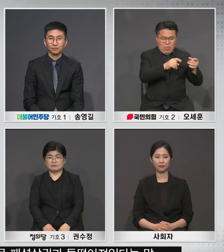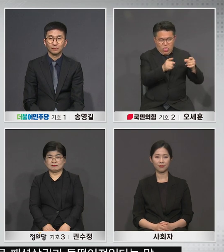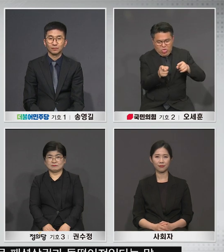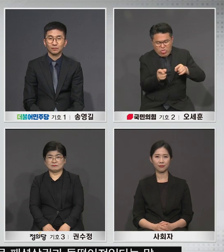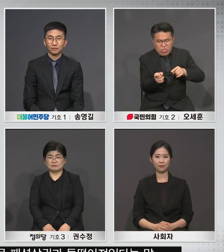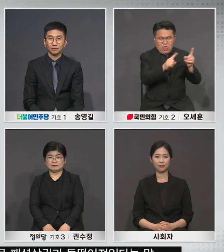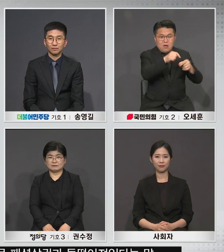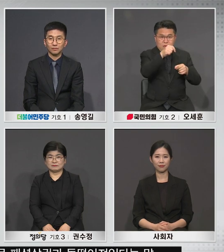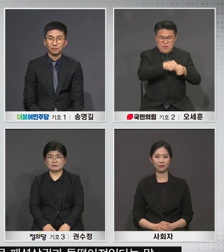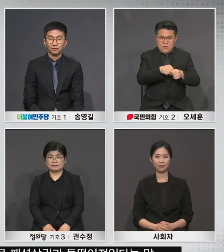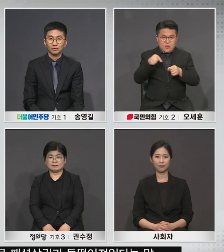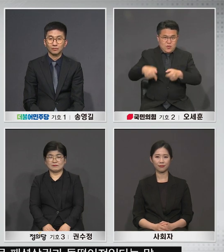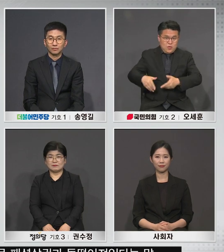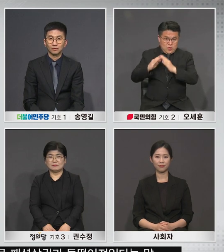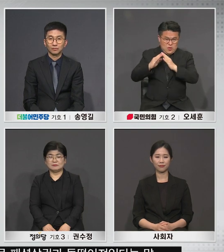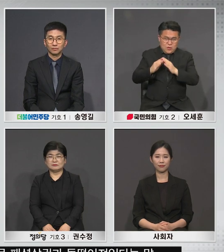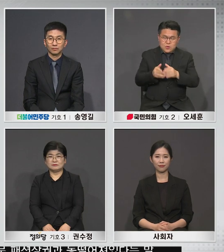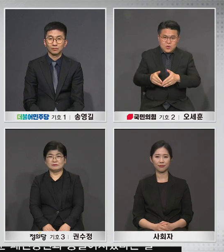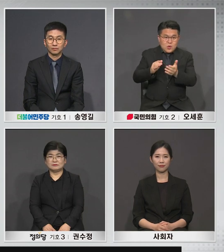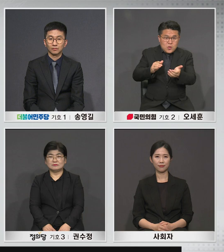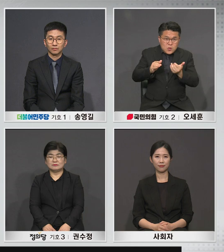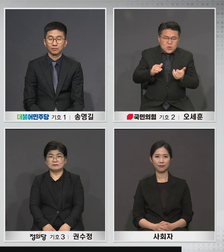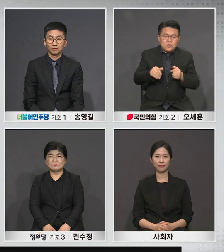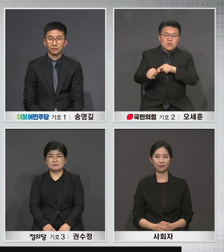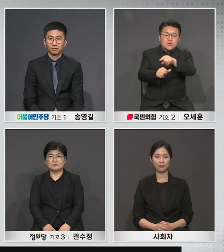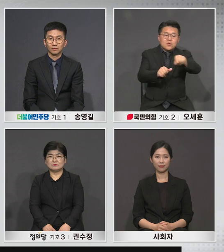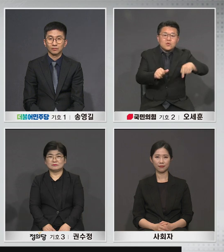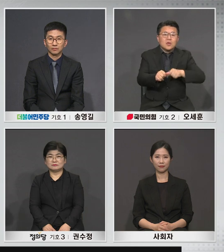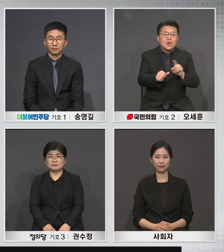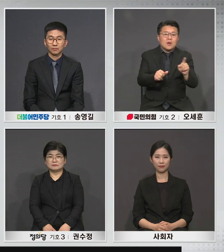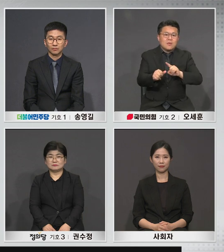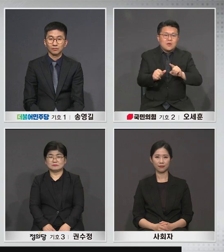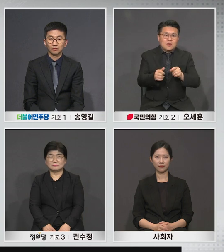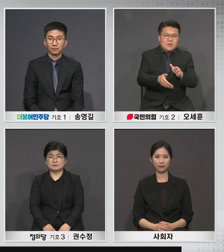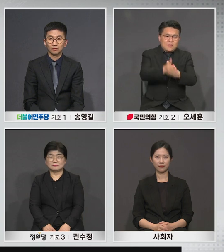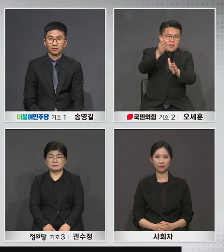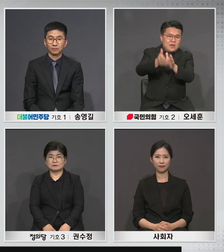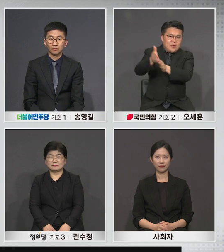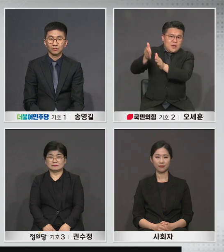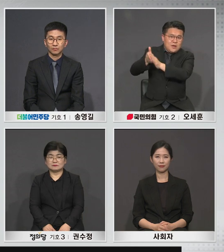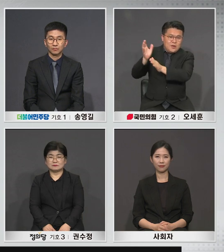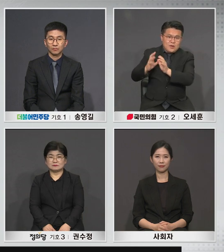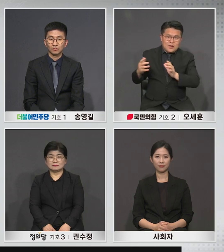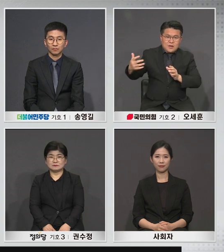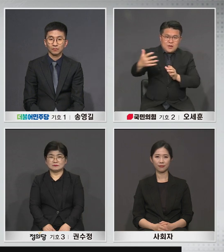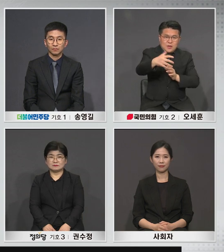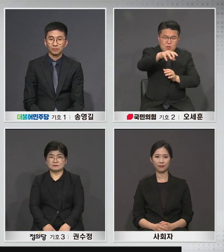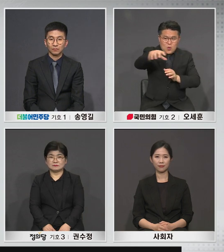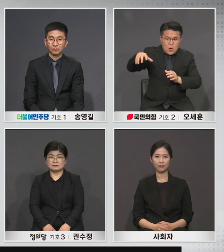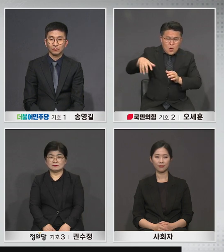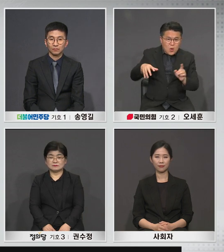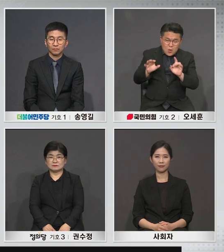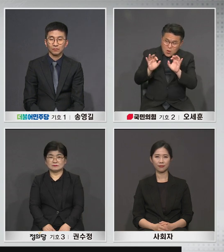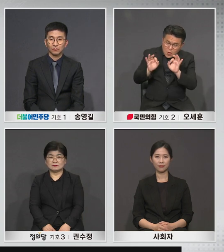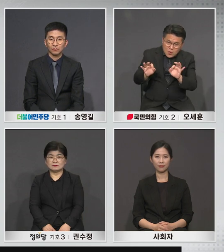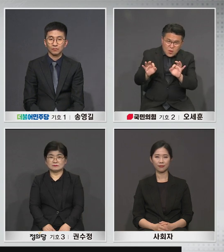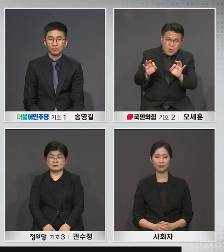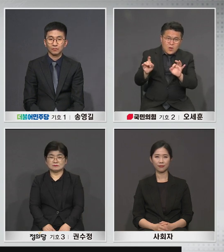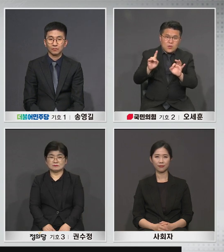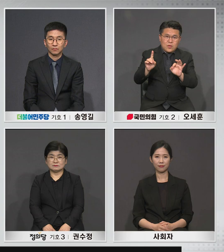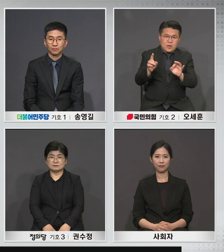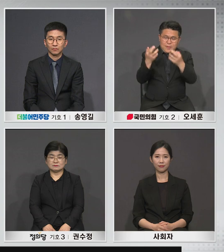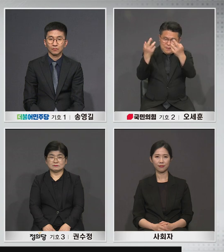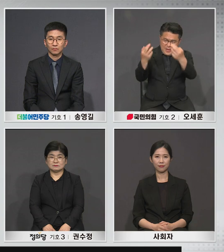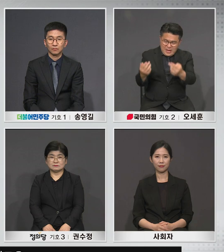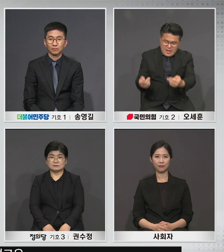DDP 지어지기 전에는 근처에 밀리오레나 두타 롯데피틴을 비롯해서 쭉 둘러있던 그 패션 상가들이 절반 이상 텅텅